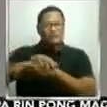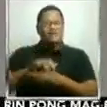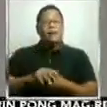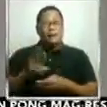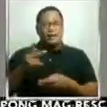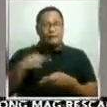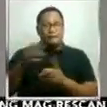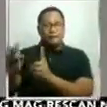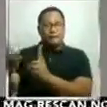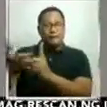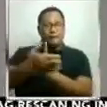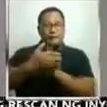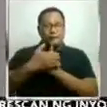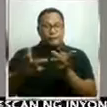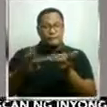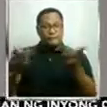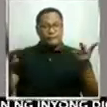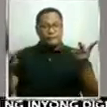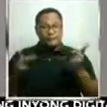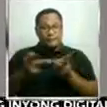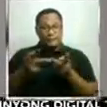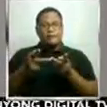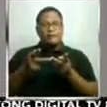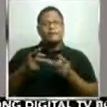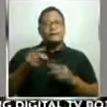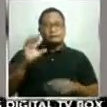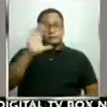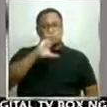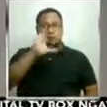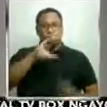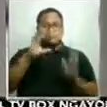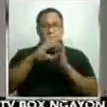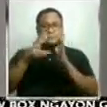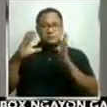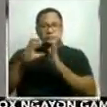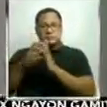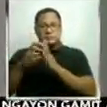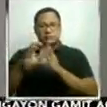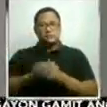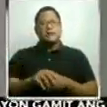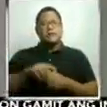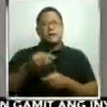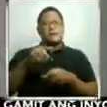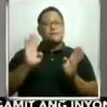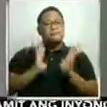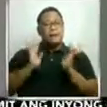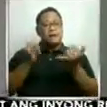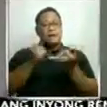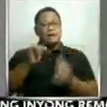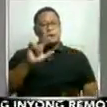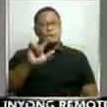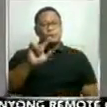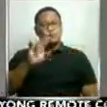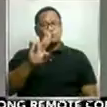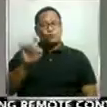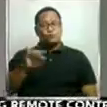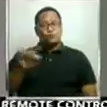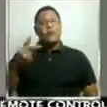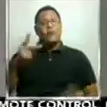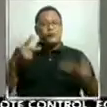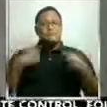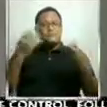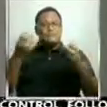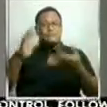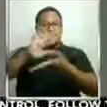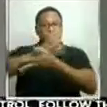isolation facility sila sa Barangay Luz sa Cebu City. Isa ang Barangay Luz sa may pinakamaraming COVID-19 cases